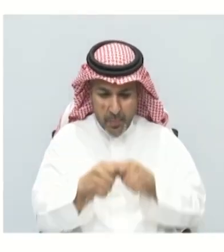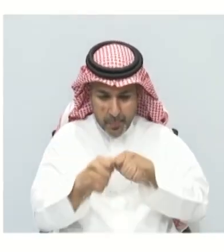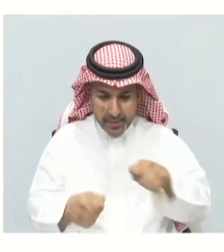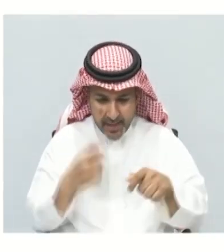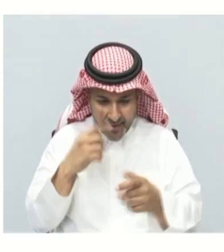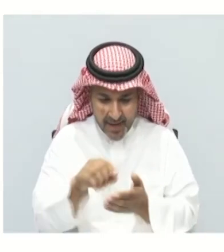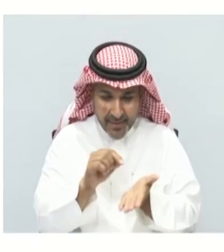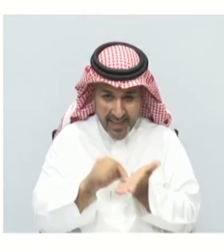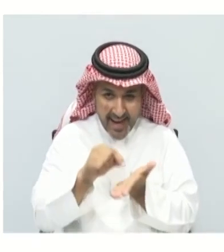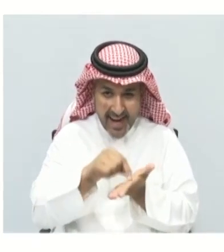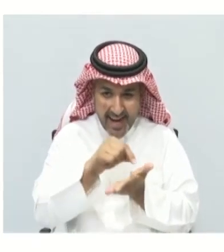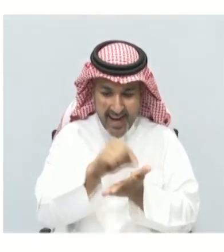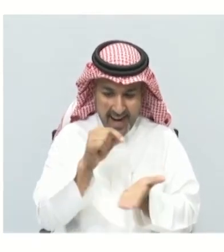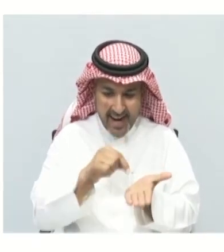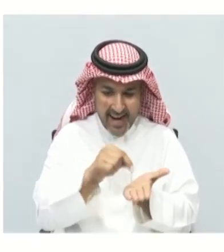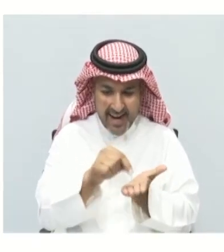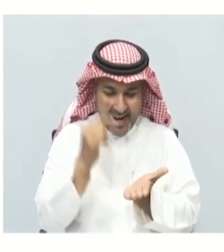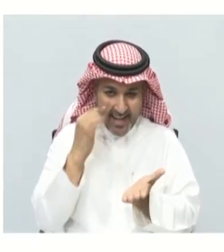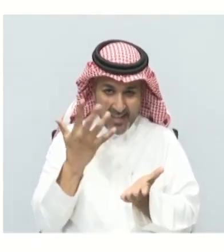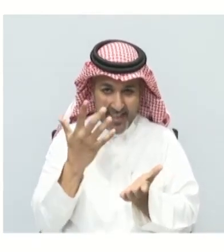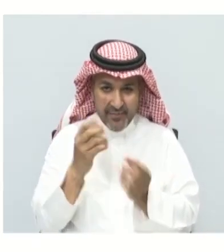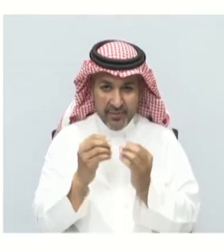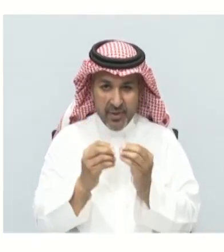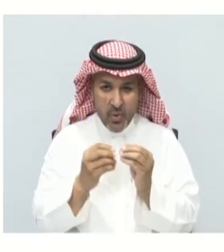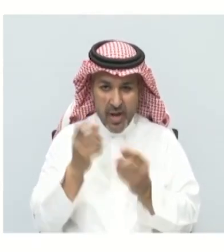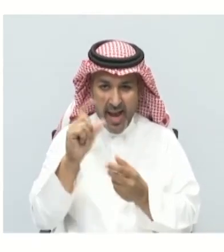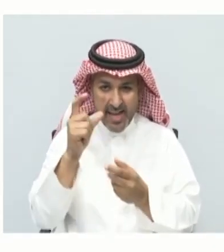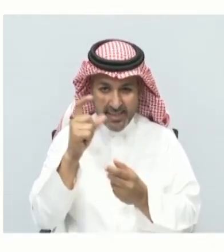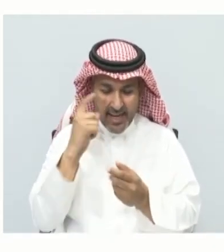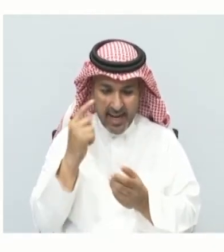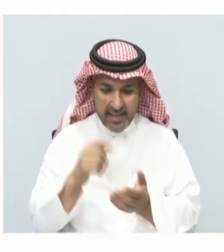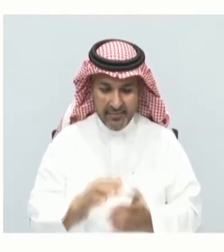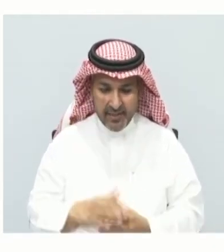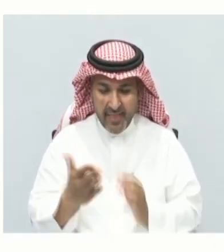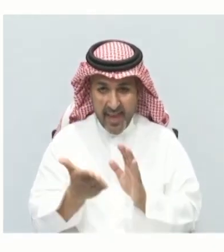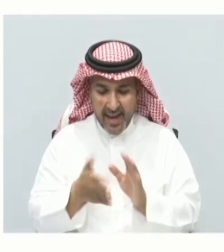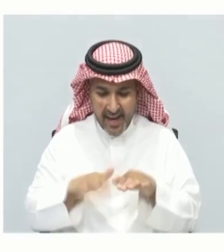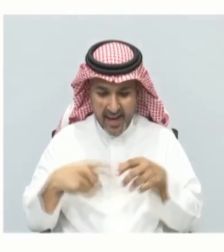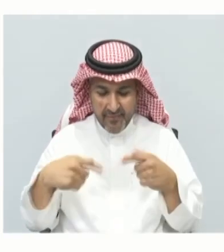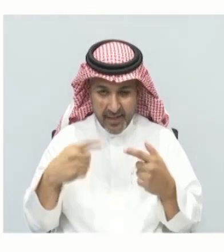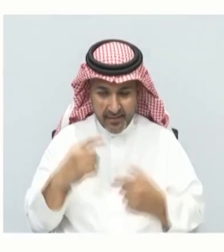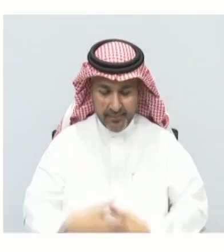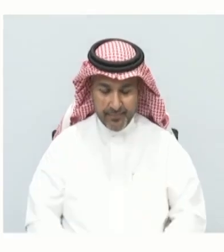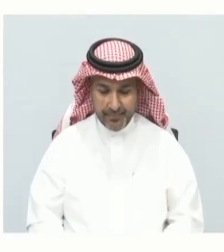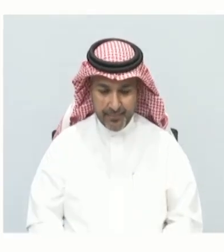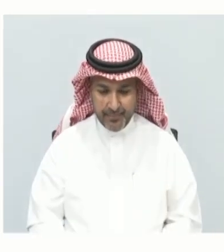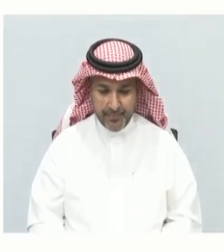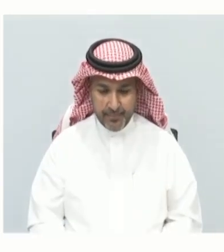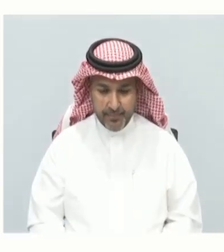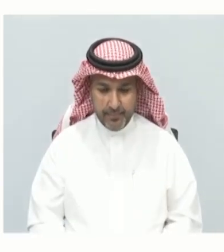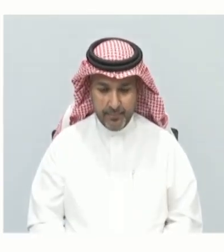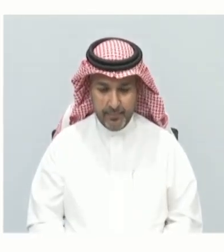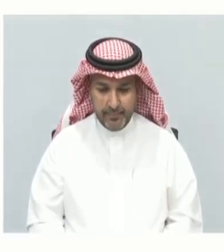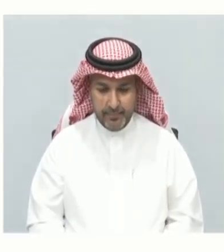اتحكم بسرعه السياره طبعا عندي هنا موجود ماذا لاحظ بدات بالاول